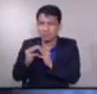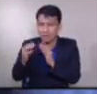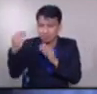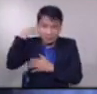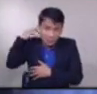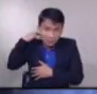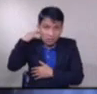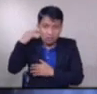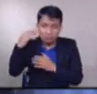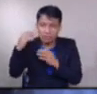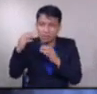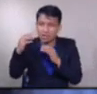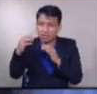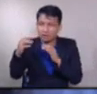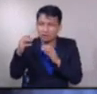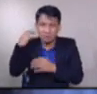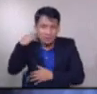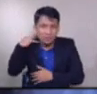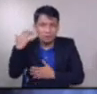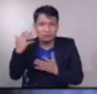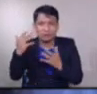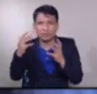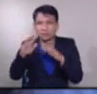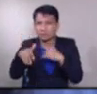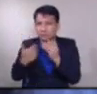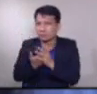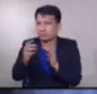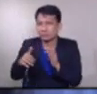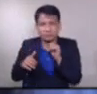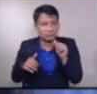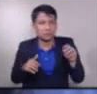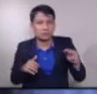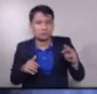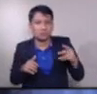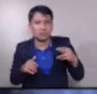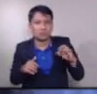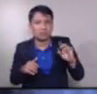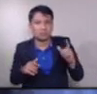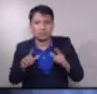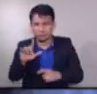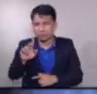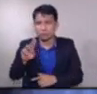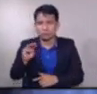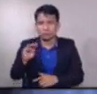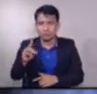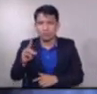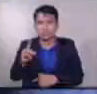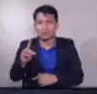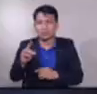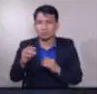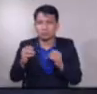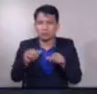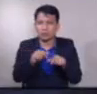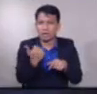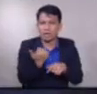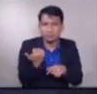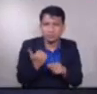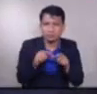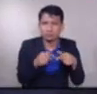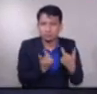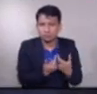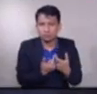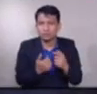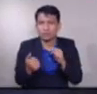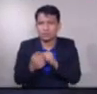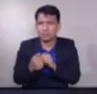Tribal Self-Governance. Aside from the Royal Maharlika, we also have Lumad Apu. We have other groups that are in